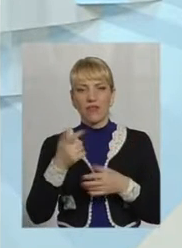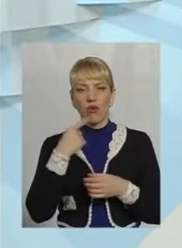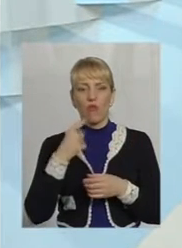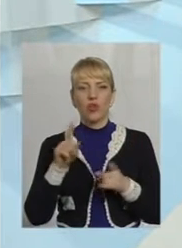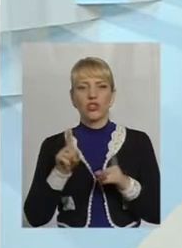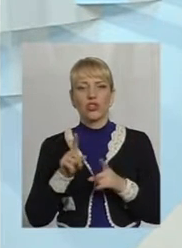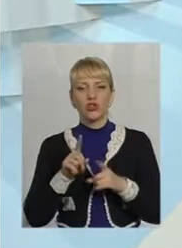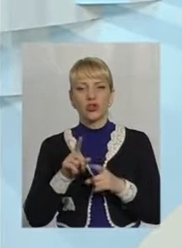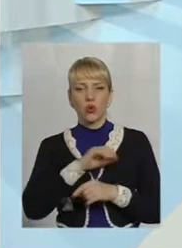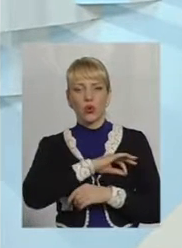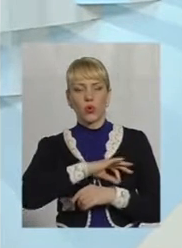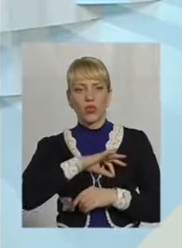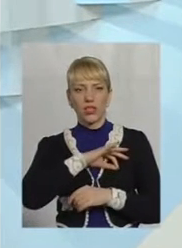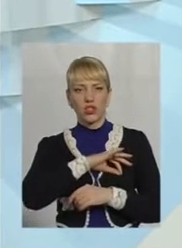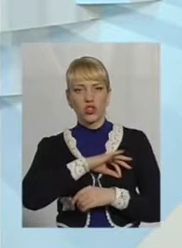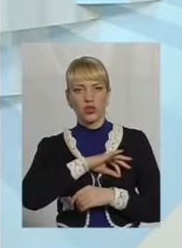що юридично